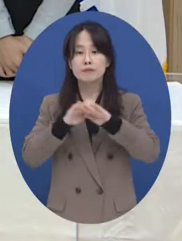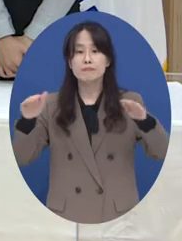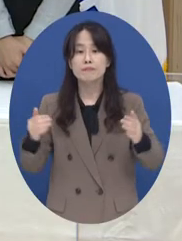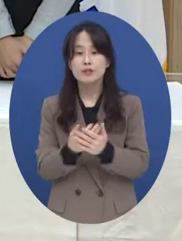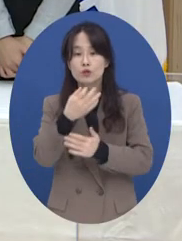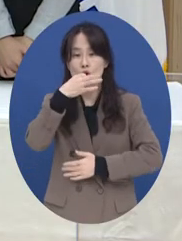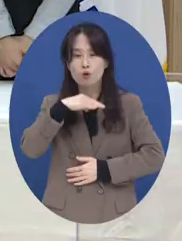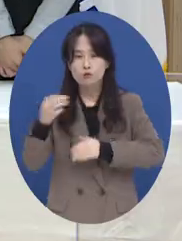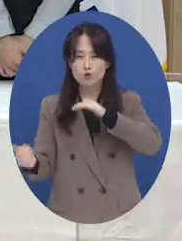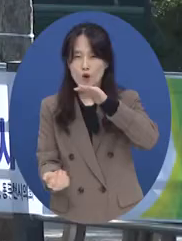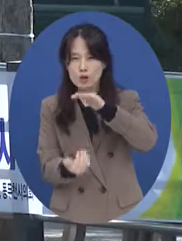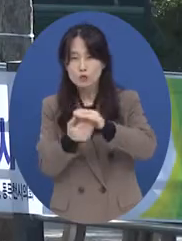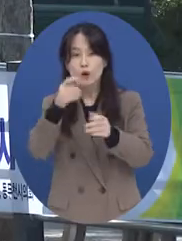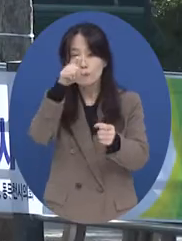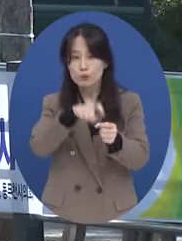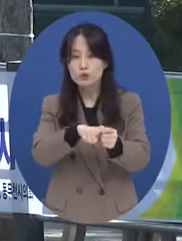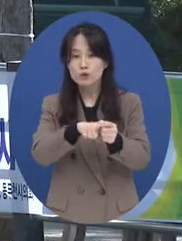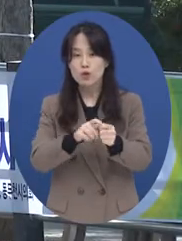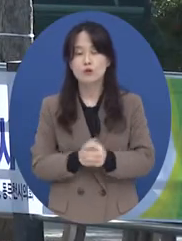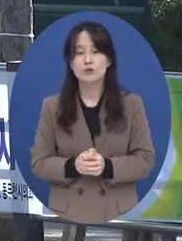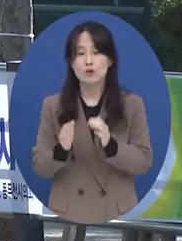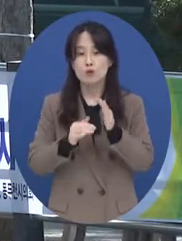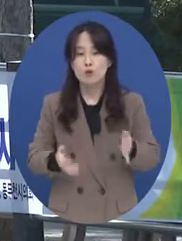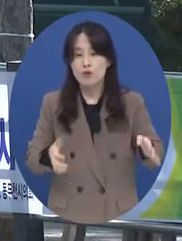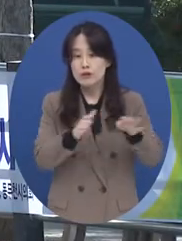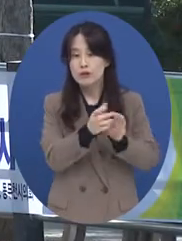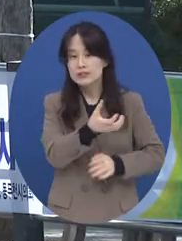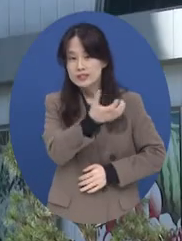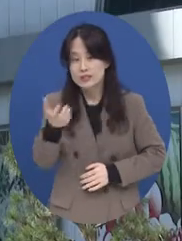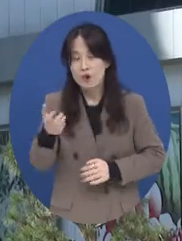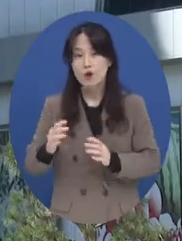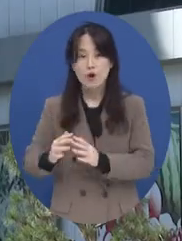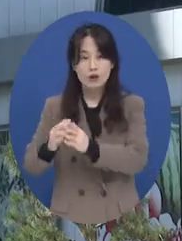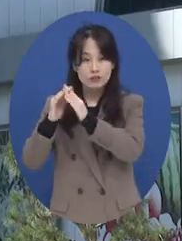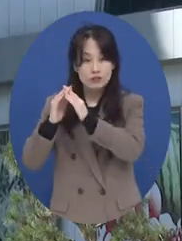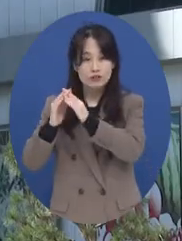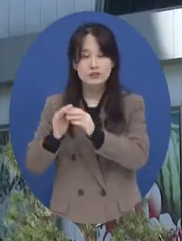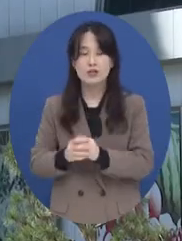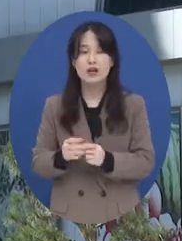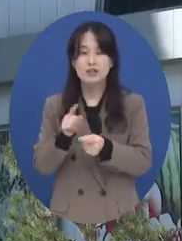균형 발전 효과를 극대화하자는 취지로 공공기관